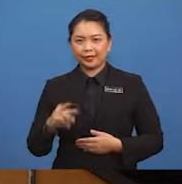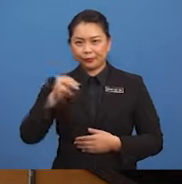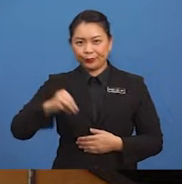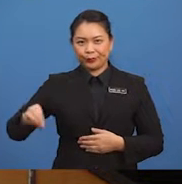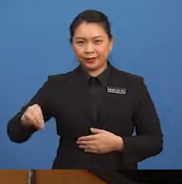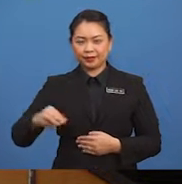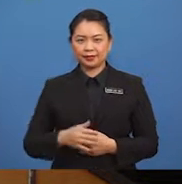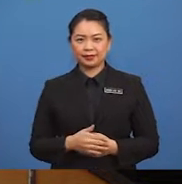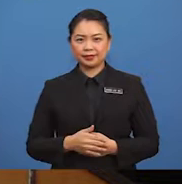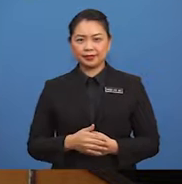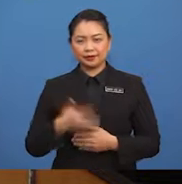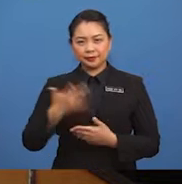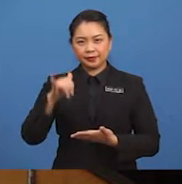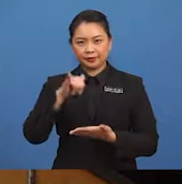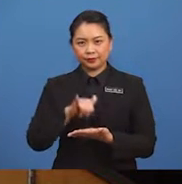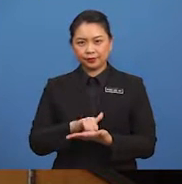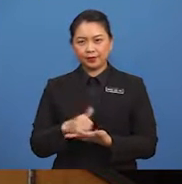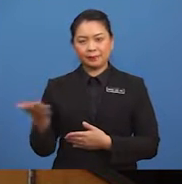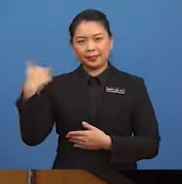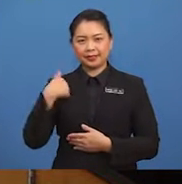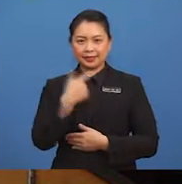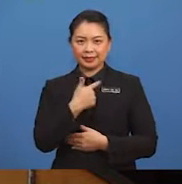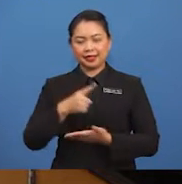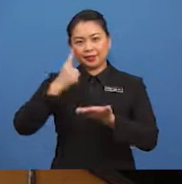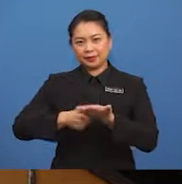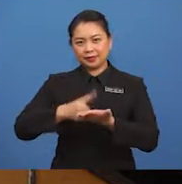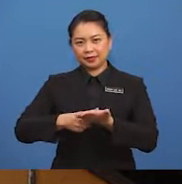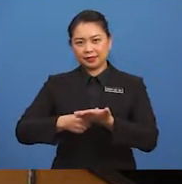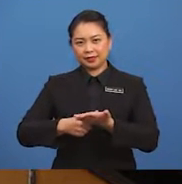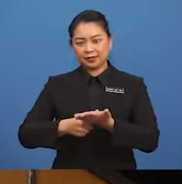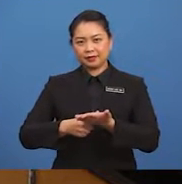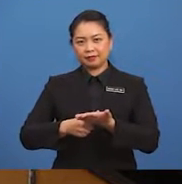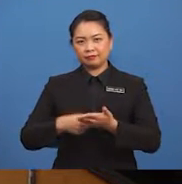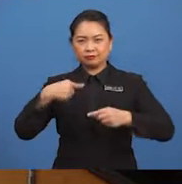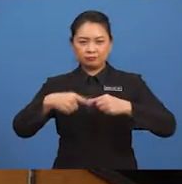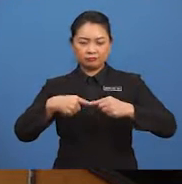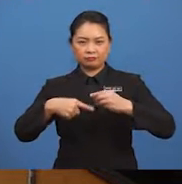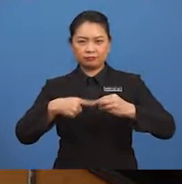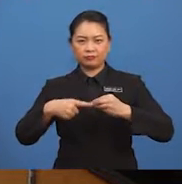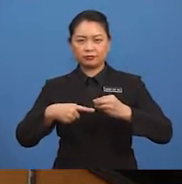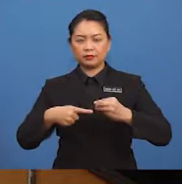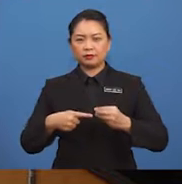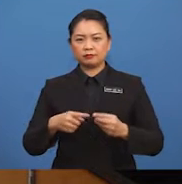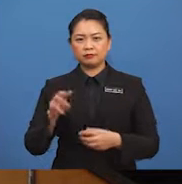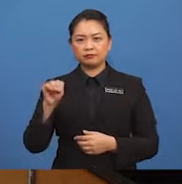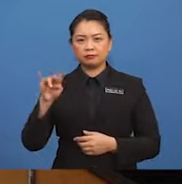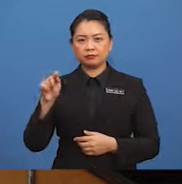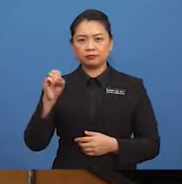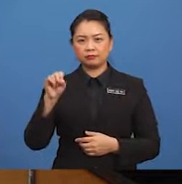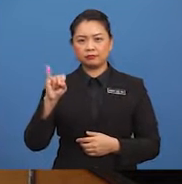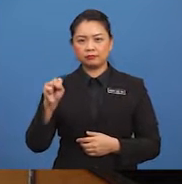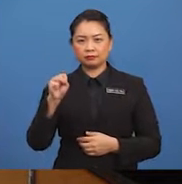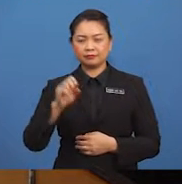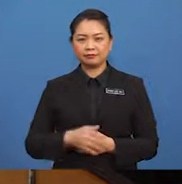Baiklah, murid-murid. Seterusnya, mari kita bincang pula tentang keperluan mitosis.